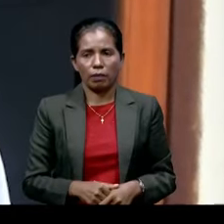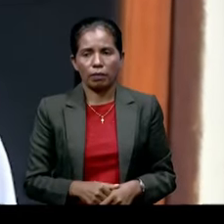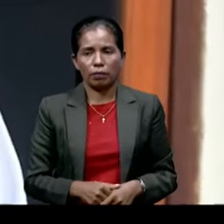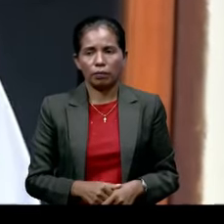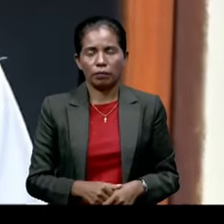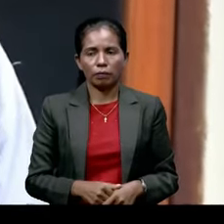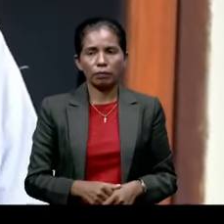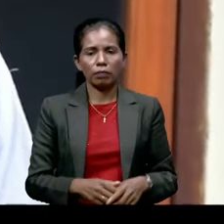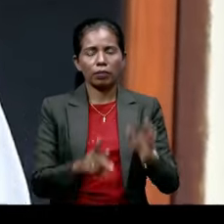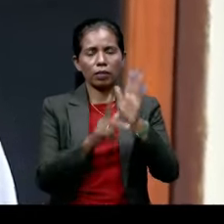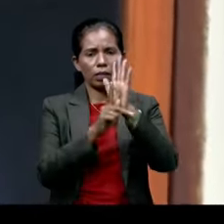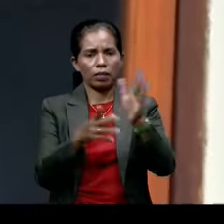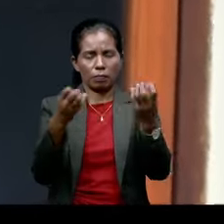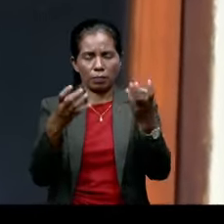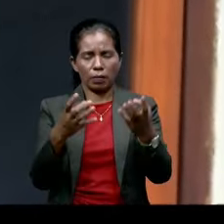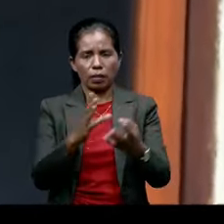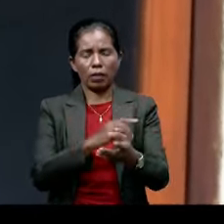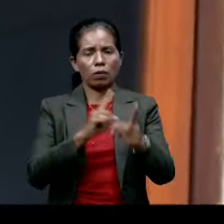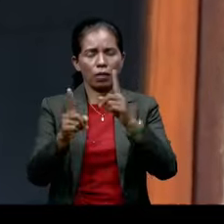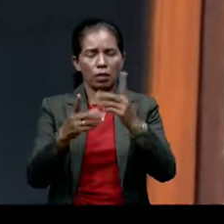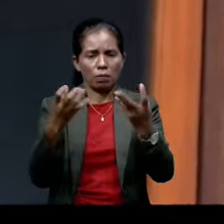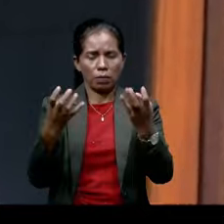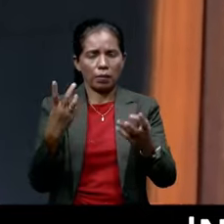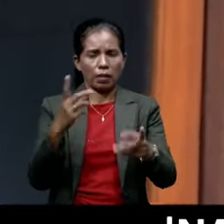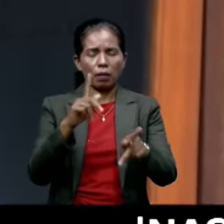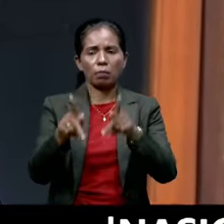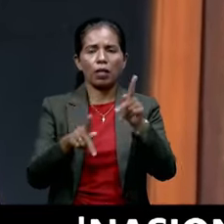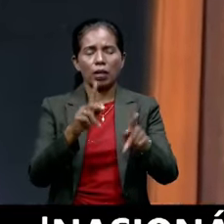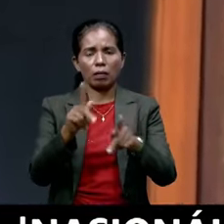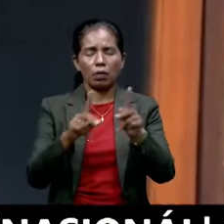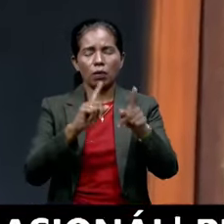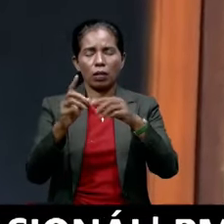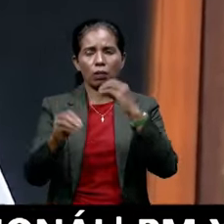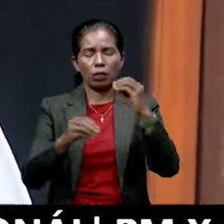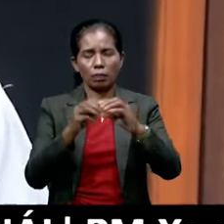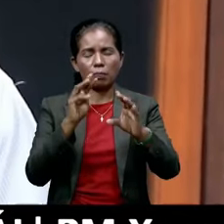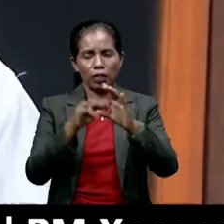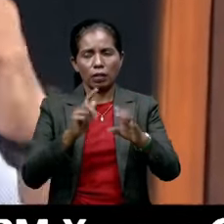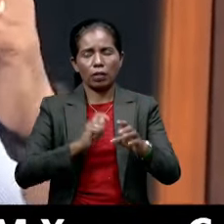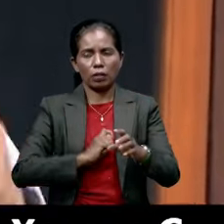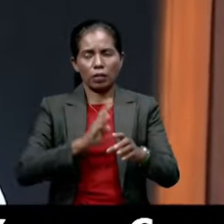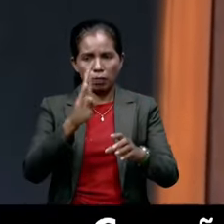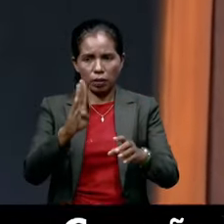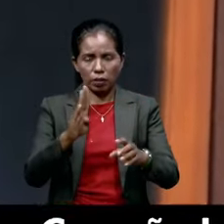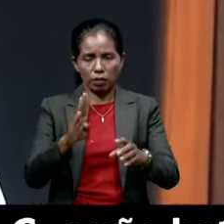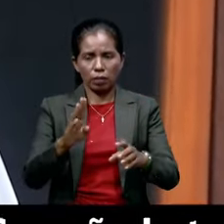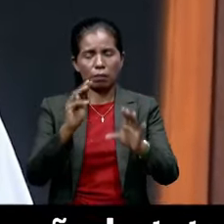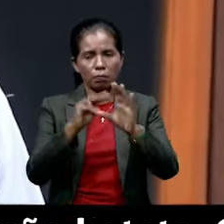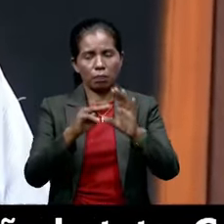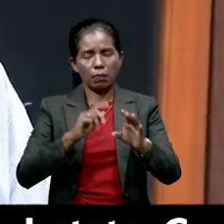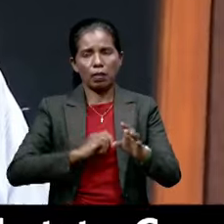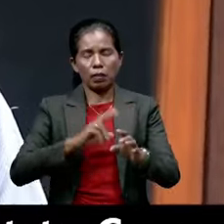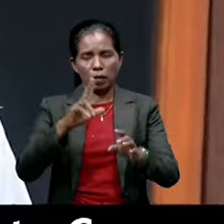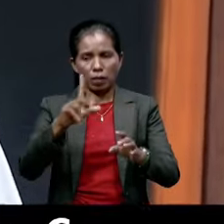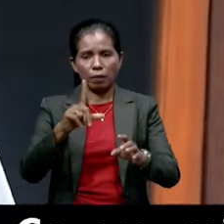Esa perbarak protes perbarak yang makuliah kan ba tidak makaru ya tapi besi ni makaru ansa malleu. Tapi